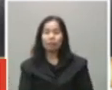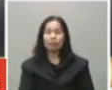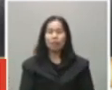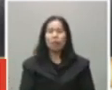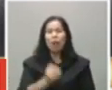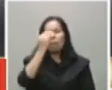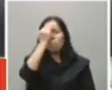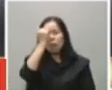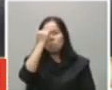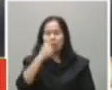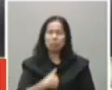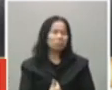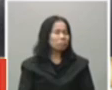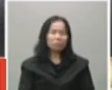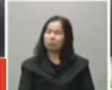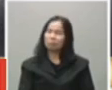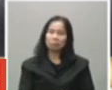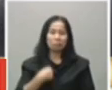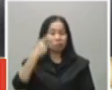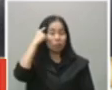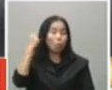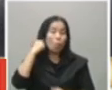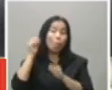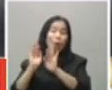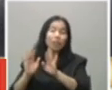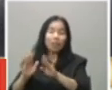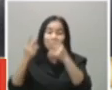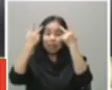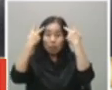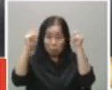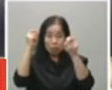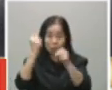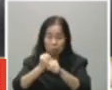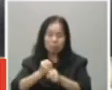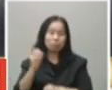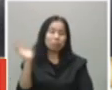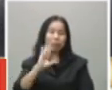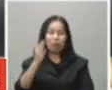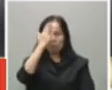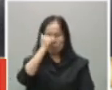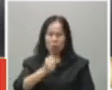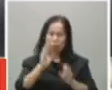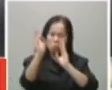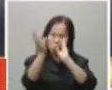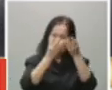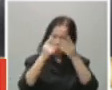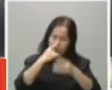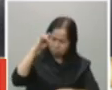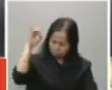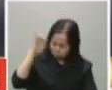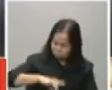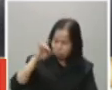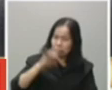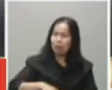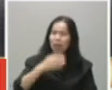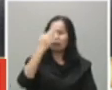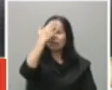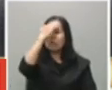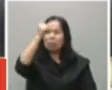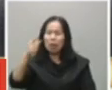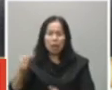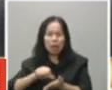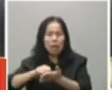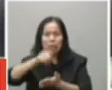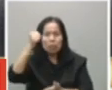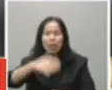ำไมผมถึงไม่ไว้วางใจพลเอกประยุทธ์นะครับแล้วเรื่องนี้มันเลวร้ายมากแค่ไหนตามมาดูครับ